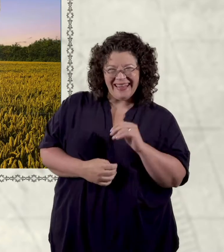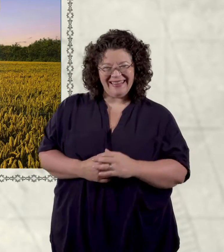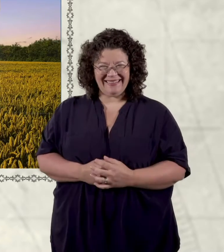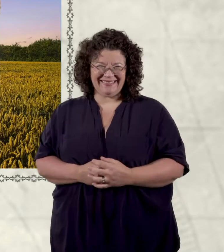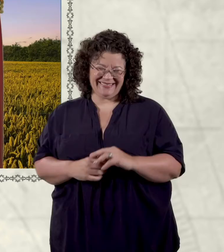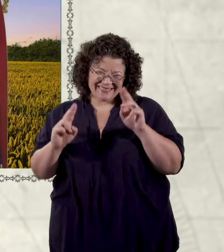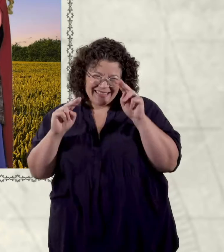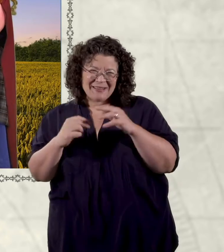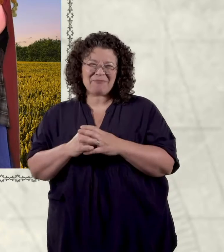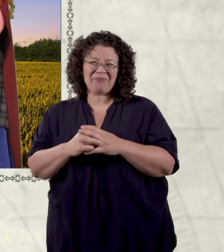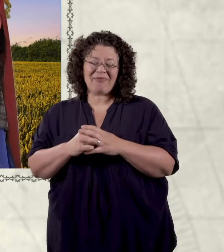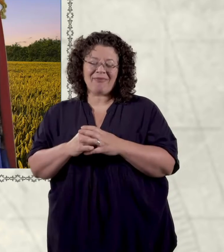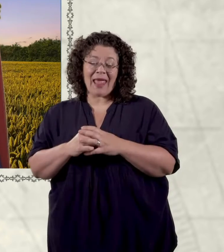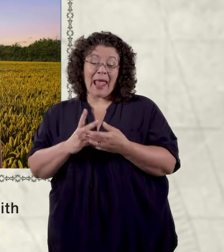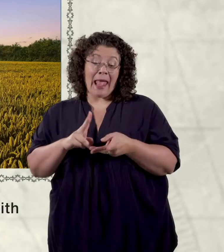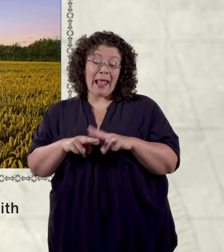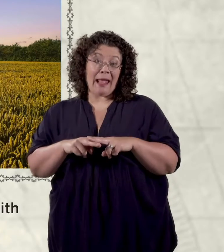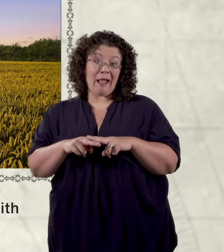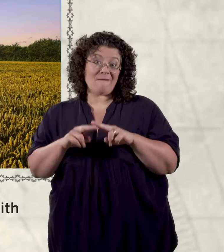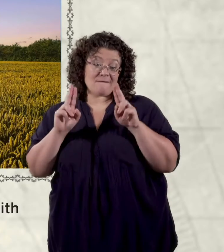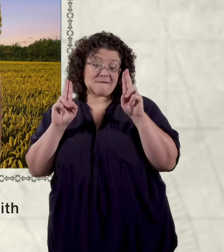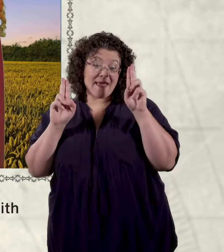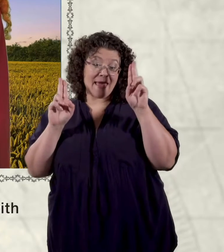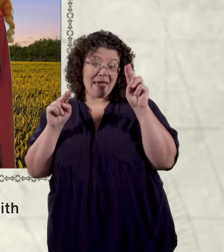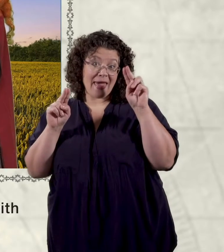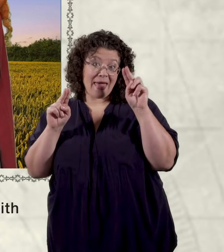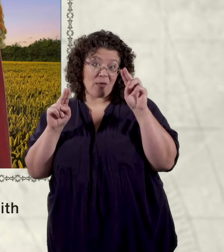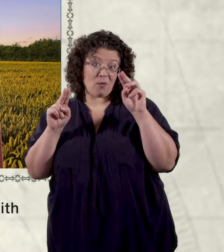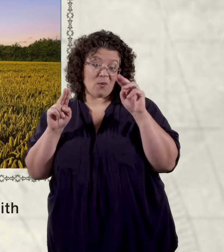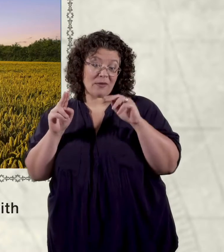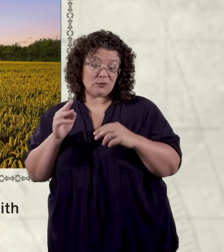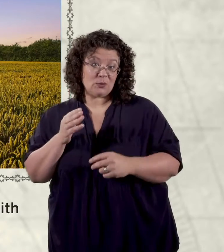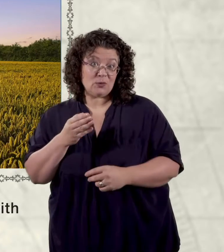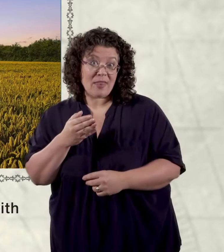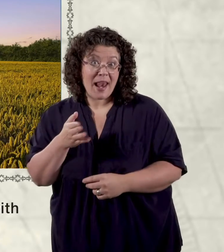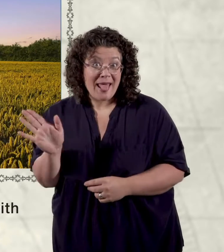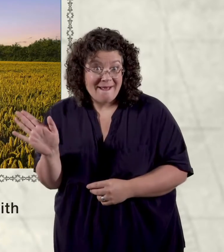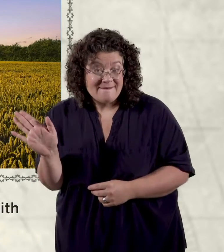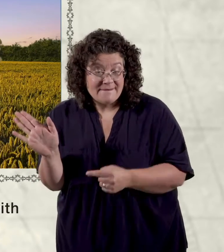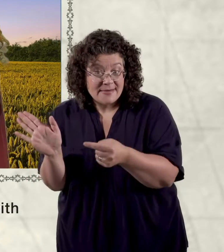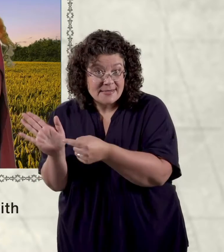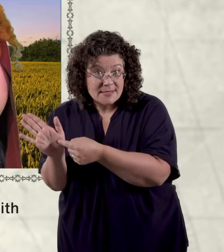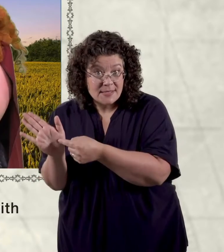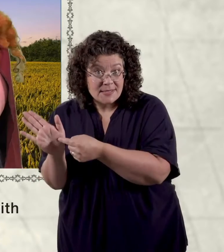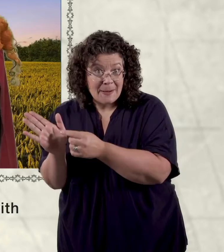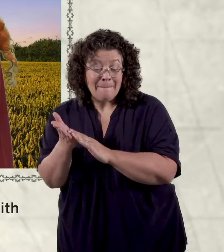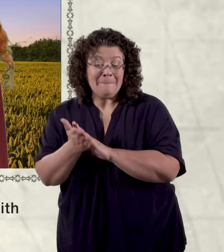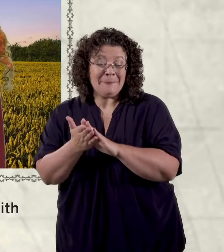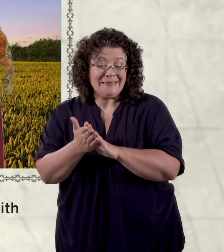sgwarnog! Os oedd y sgwarnog yn mynd i'r chwith,